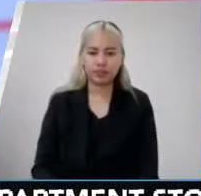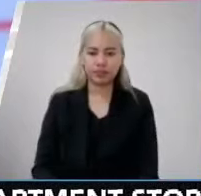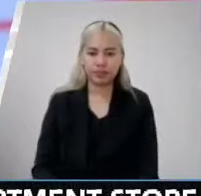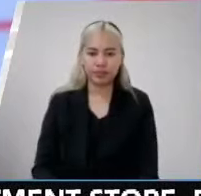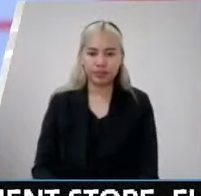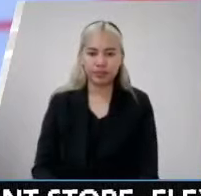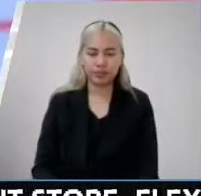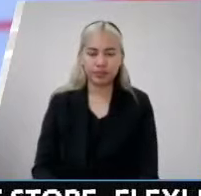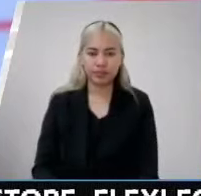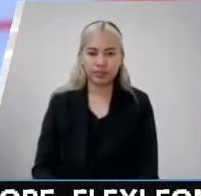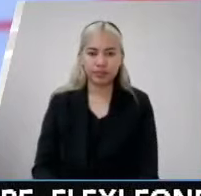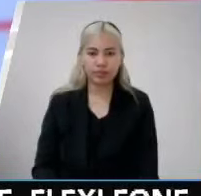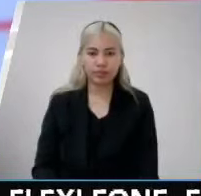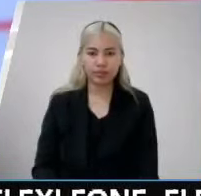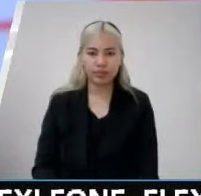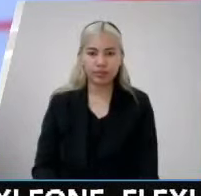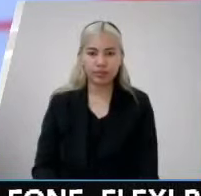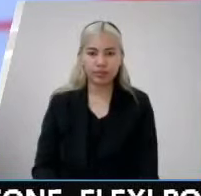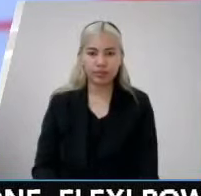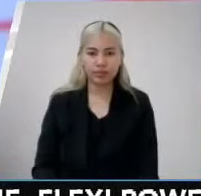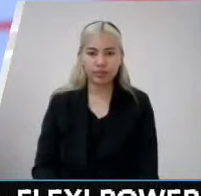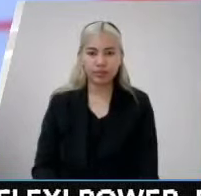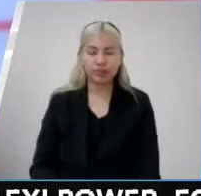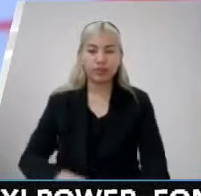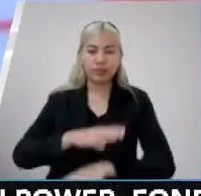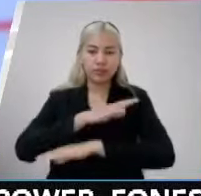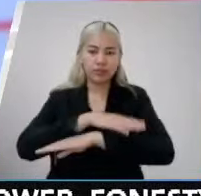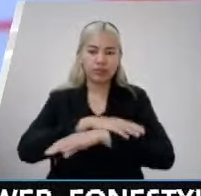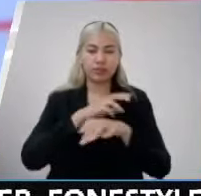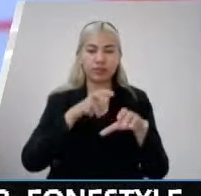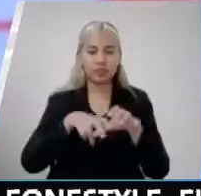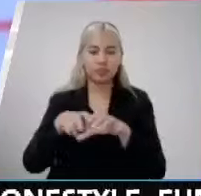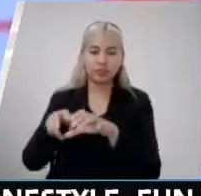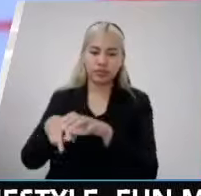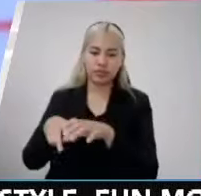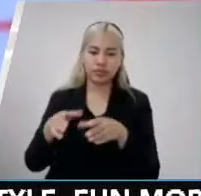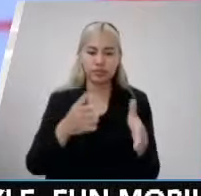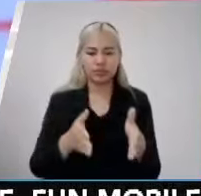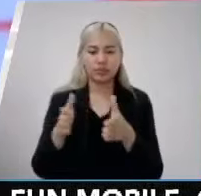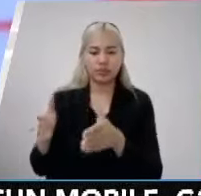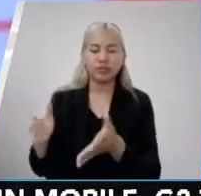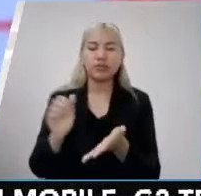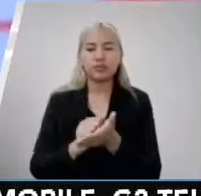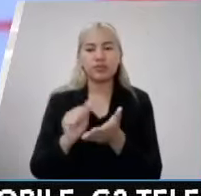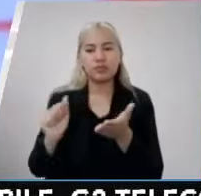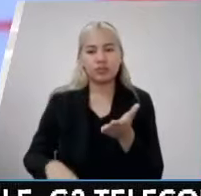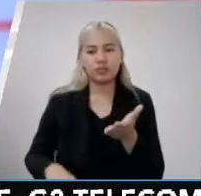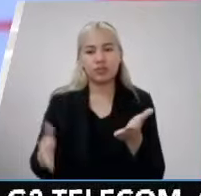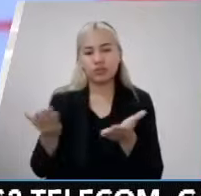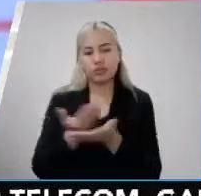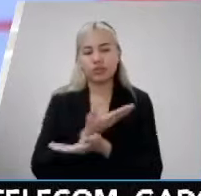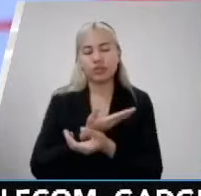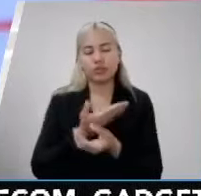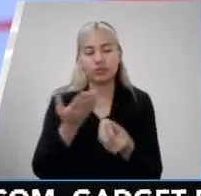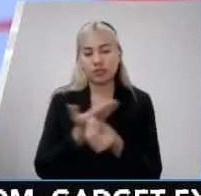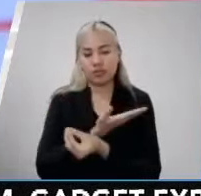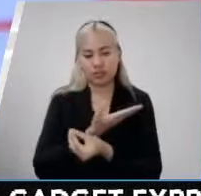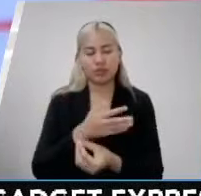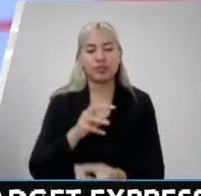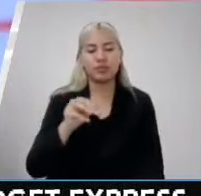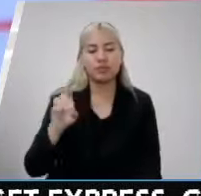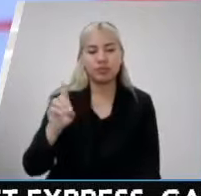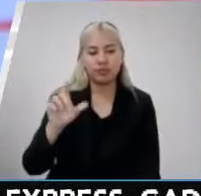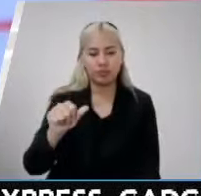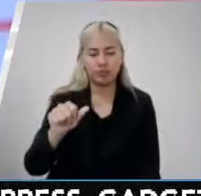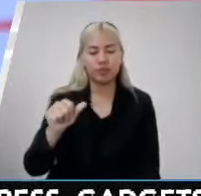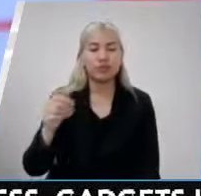Kabilang ang mesa at upuan ng ilang kainan na nasa bangketa o kalsada na sa mga inalis sa clearing operations ng MMDA sa Quezon City. At may ulat on the spot